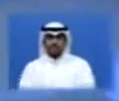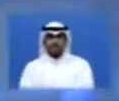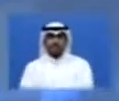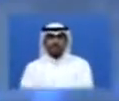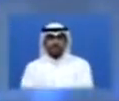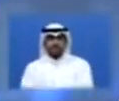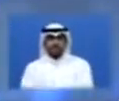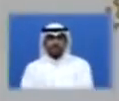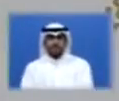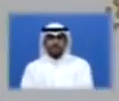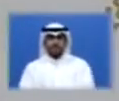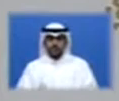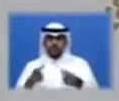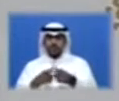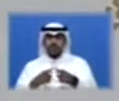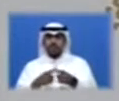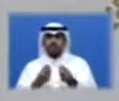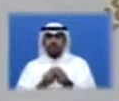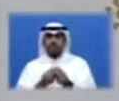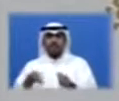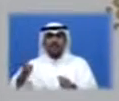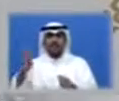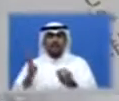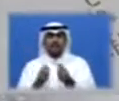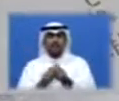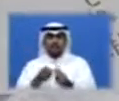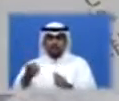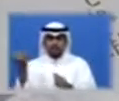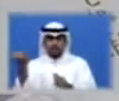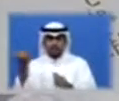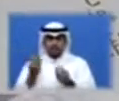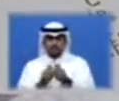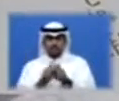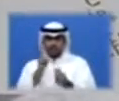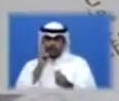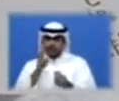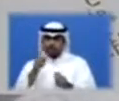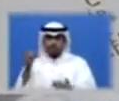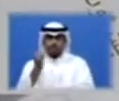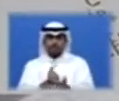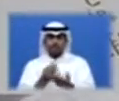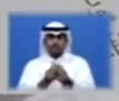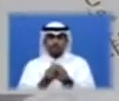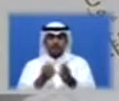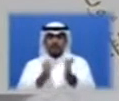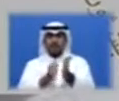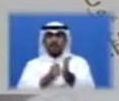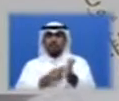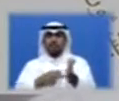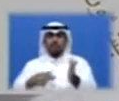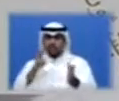العربي. الاجتماع 13 لأصحاب المعالي الوزراء بشؤون الإسكان لدول الخليج